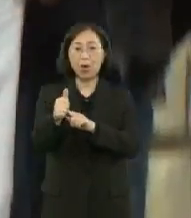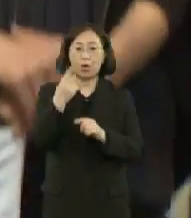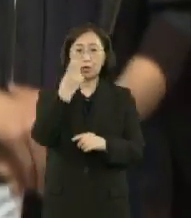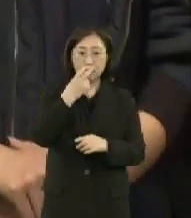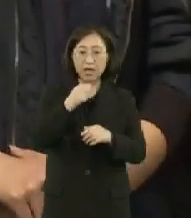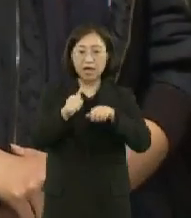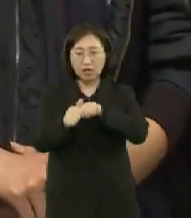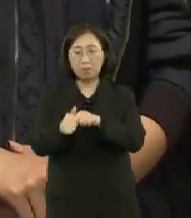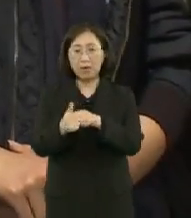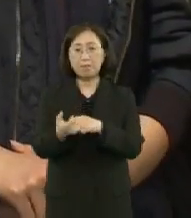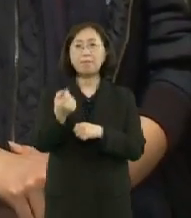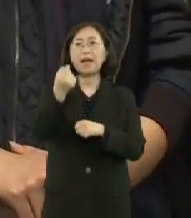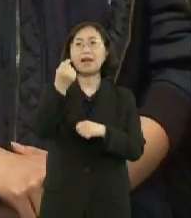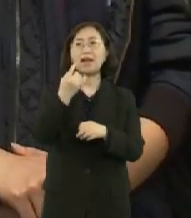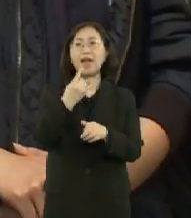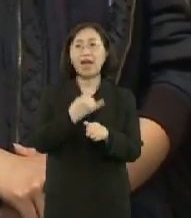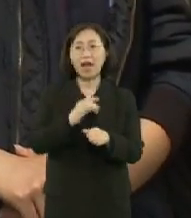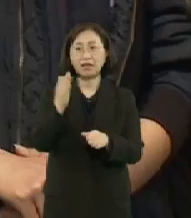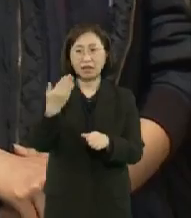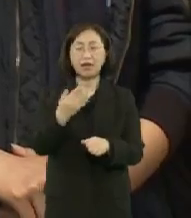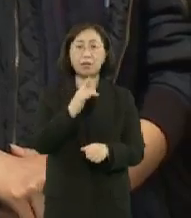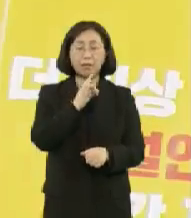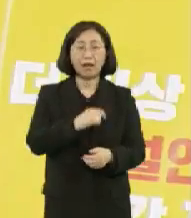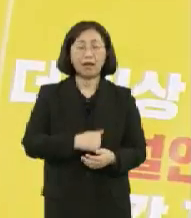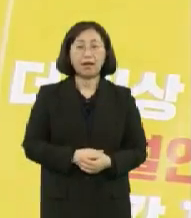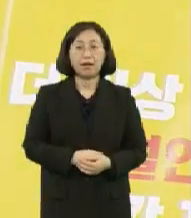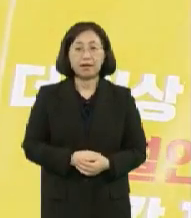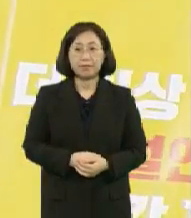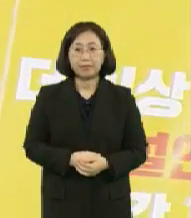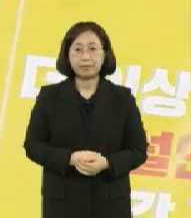조사와 처벌이 속도를 내지 못하고 있다 지적합니다.